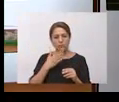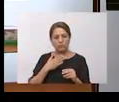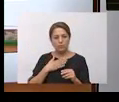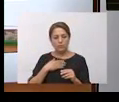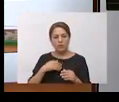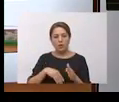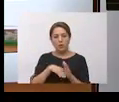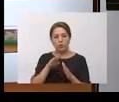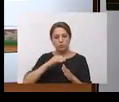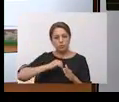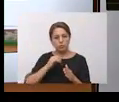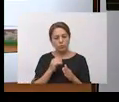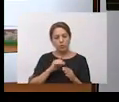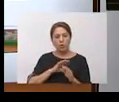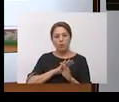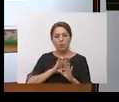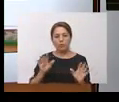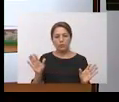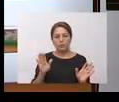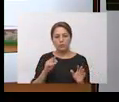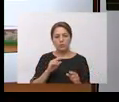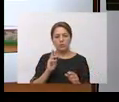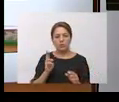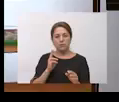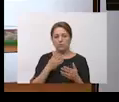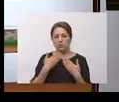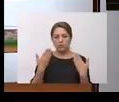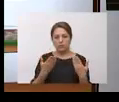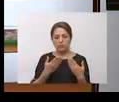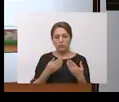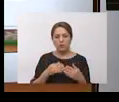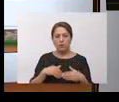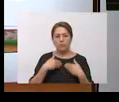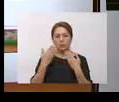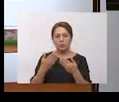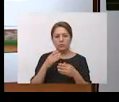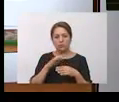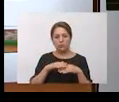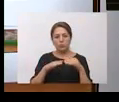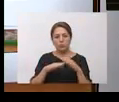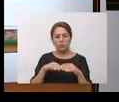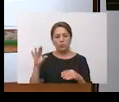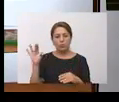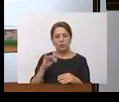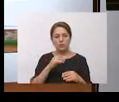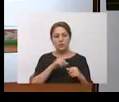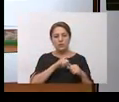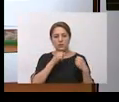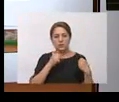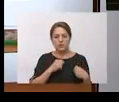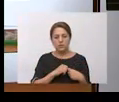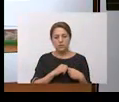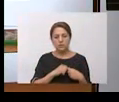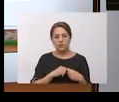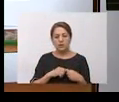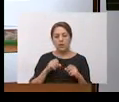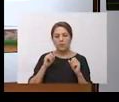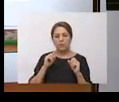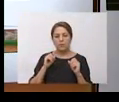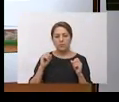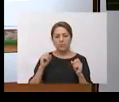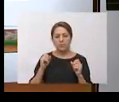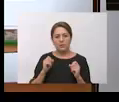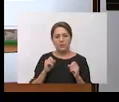никого. Шампанского. Предлагаю руку и сердце. Прекрасное бриллиантовое кольцо. Румянец